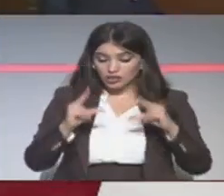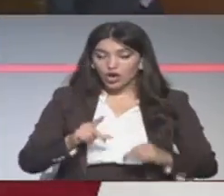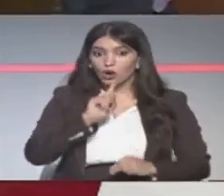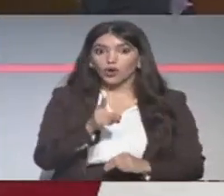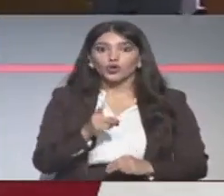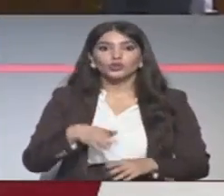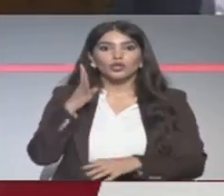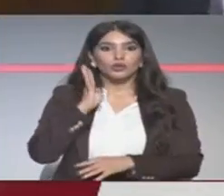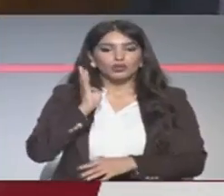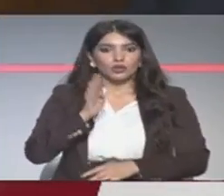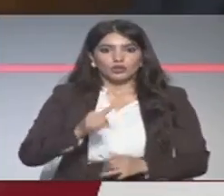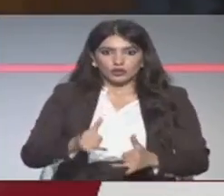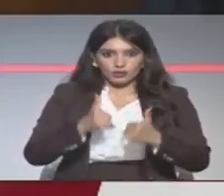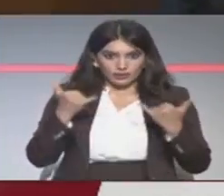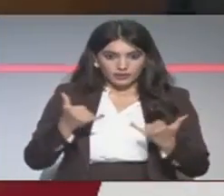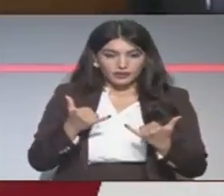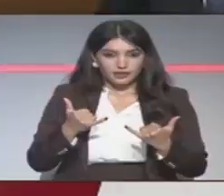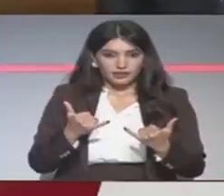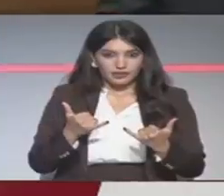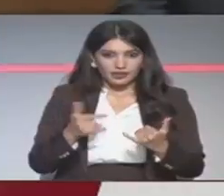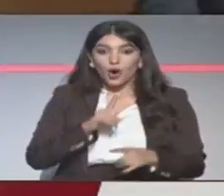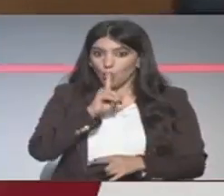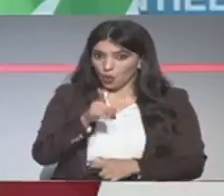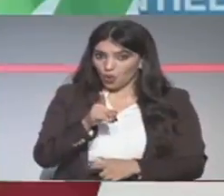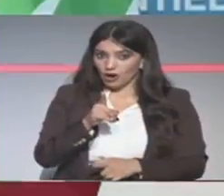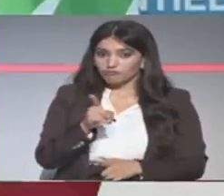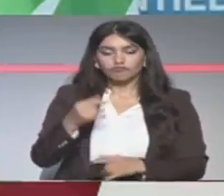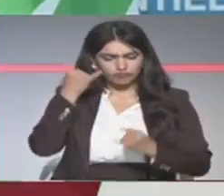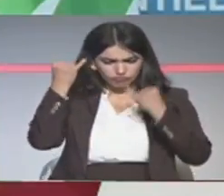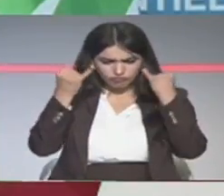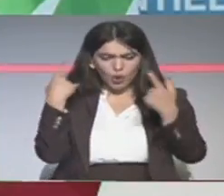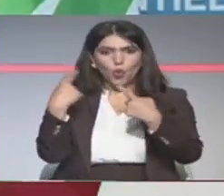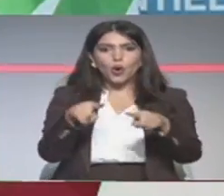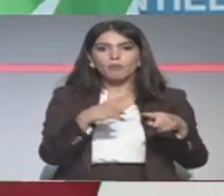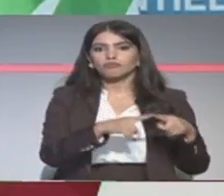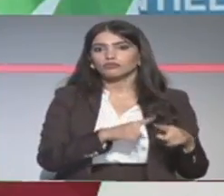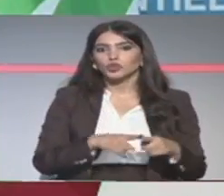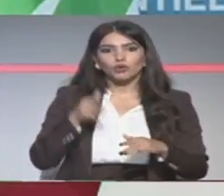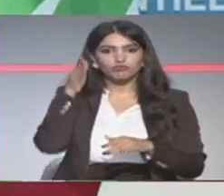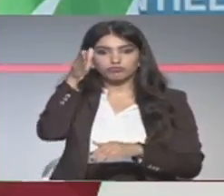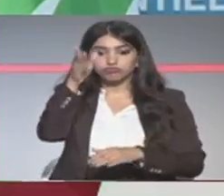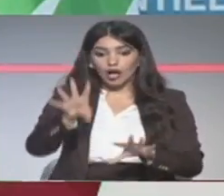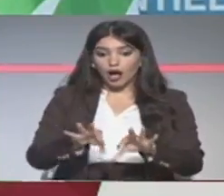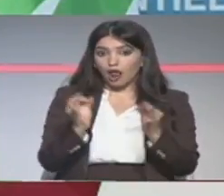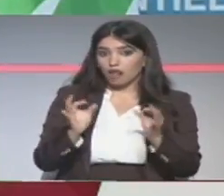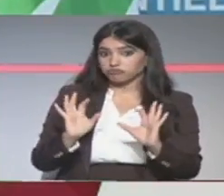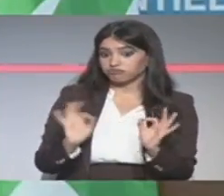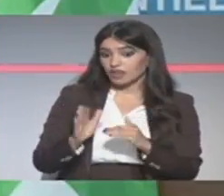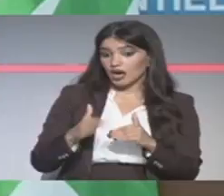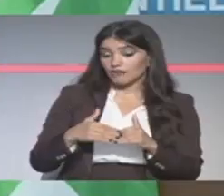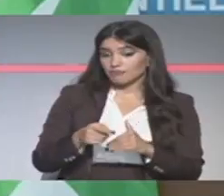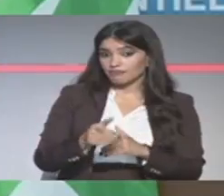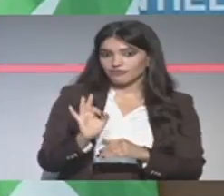في مؤتمر صحفي أنه مع تصلب المواقف لا يبدو في الأفق أي حل قريب.